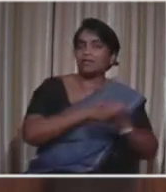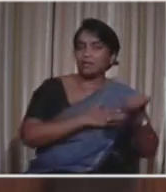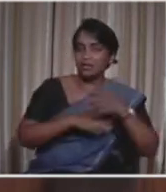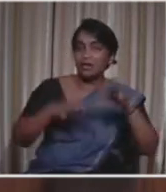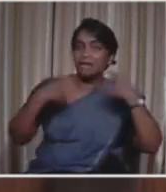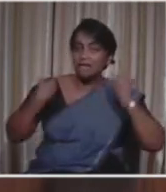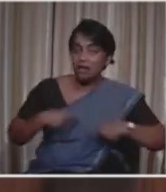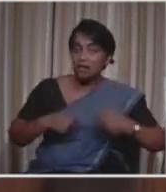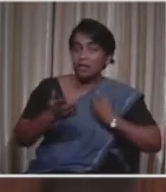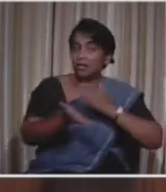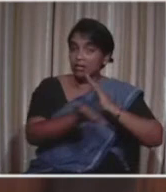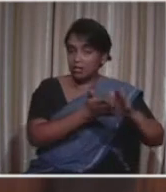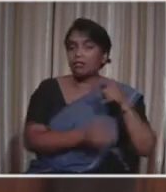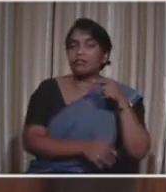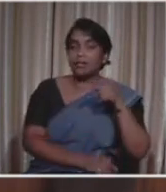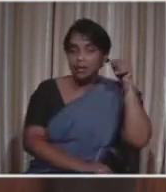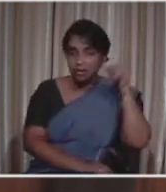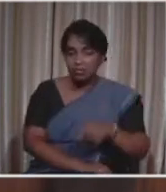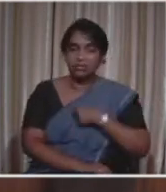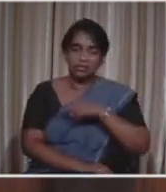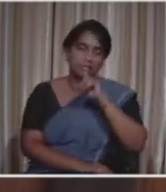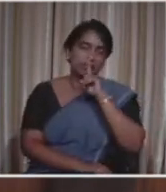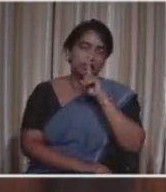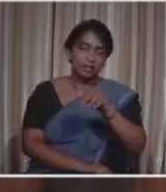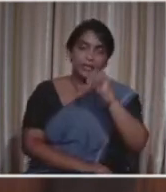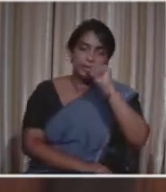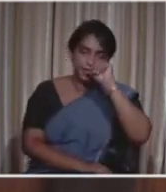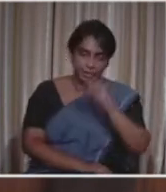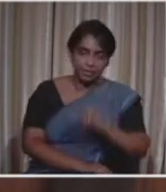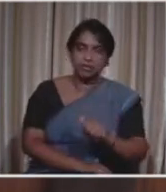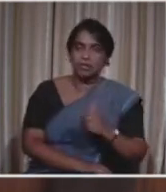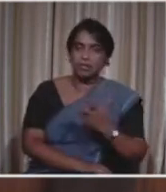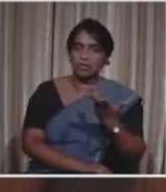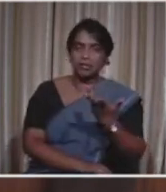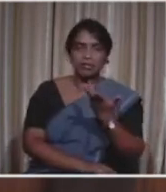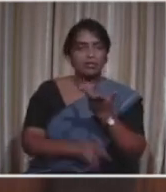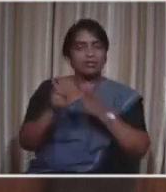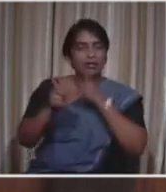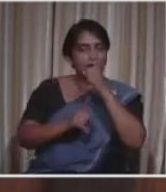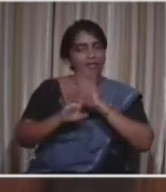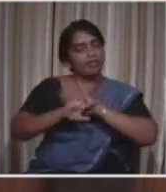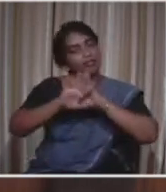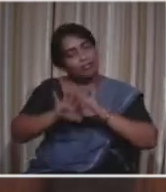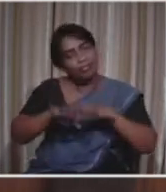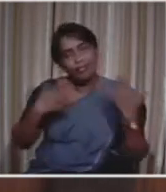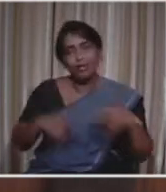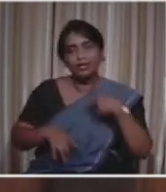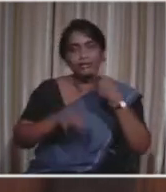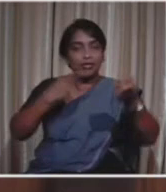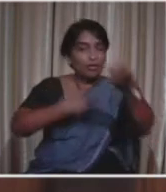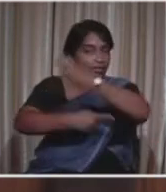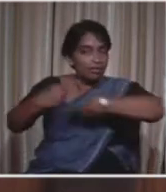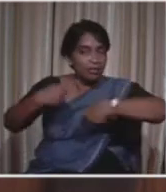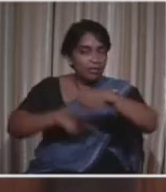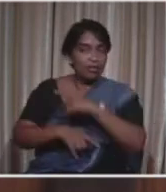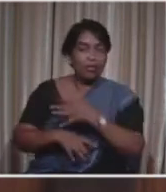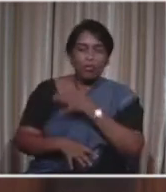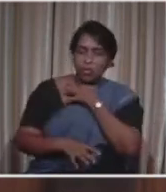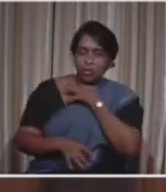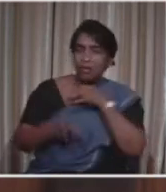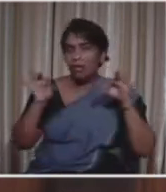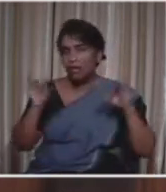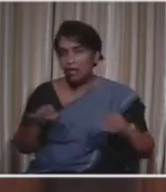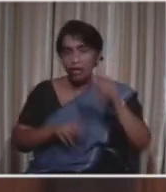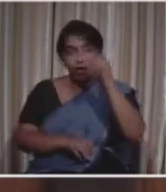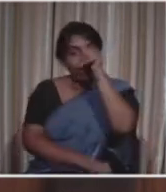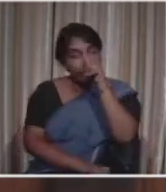රාජපක්ෂ බේරගෙන ඉන්නේ අද මට කියන්න තියෙන පැහැදිලිවම මොන නෝ කොන්ෆිඩන්ස් මෝෂන් ගෙනාවත් මේ ඉන්න ඩ්‍රාමා කාරයෝ මේ ඉන්න